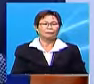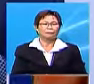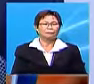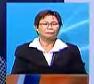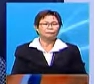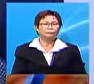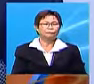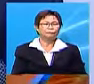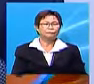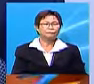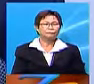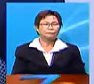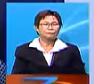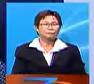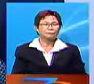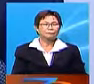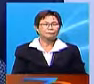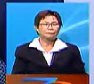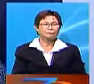Right.